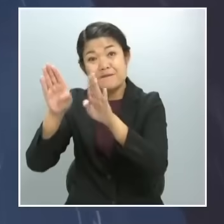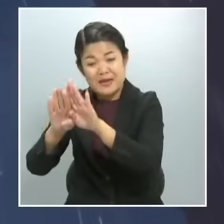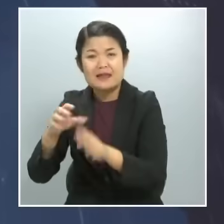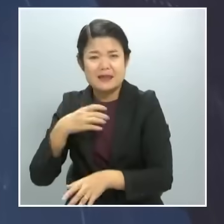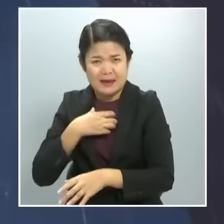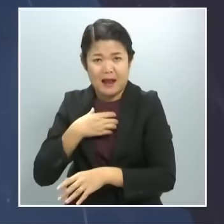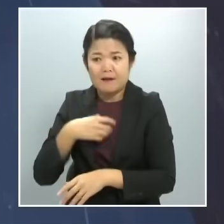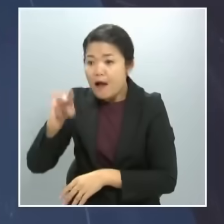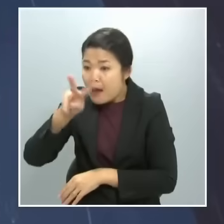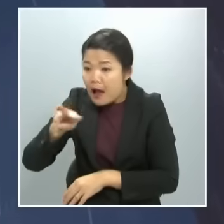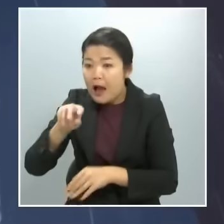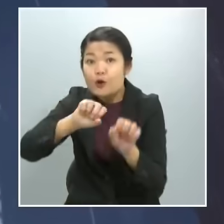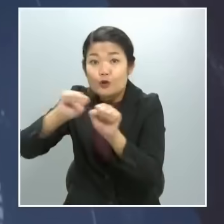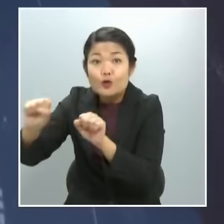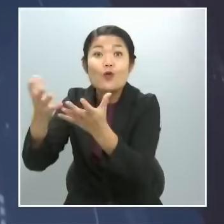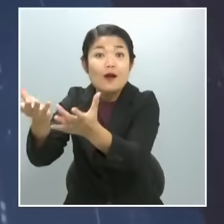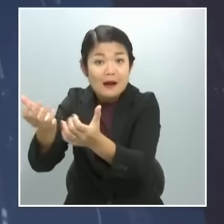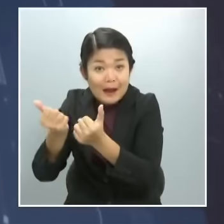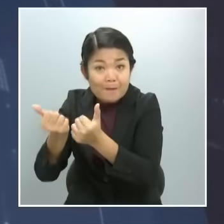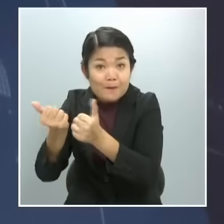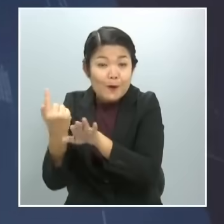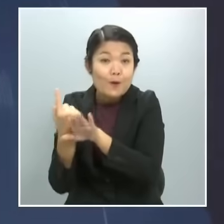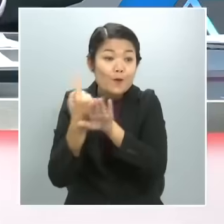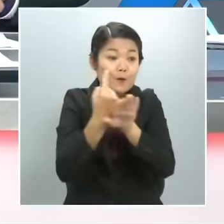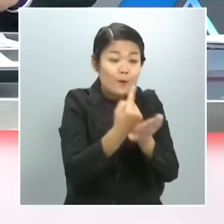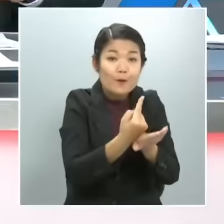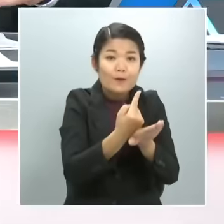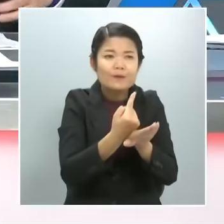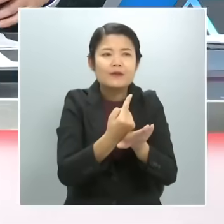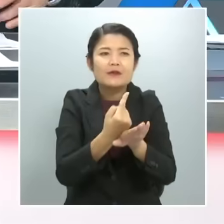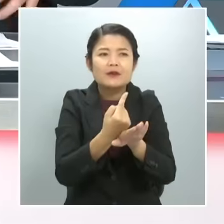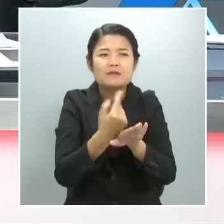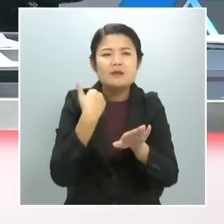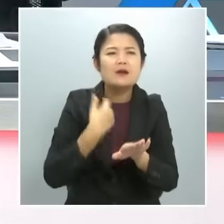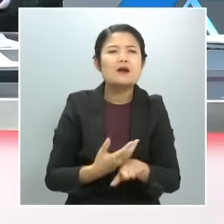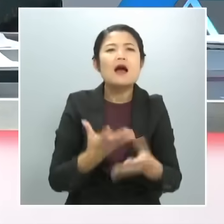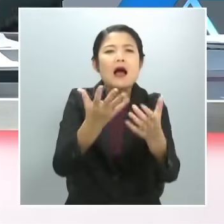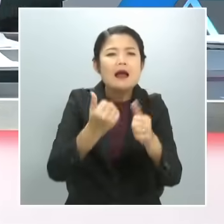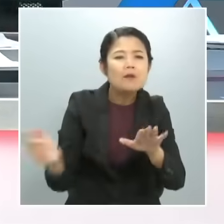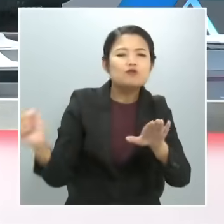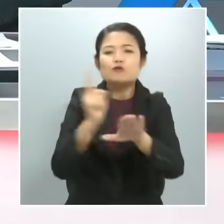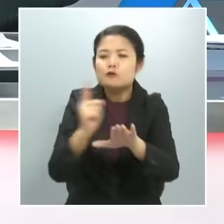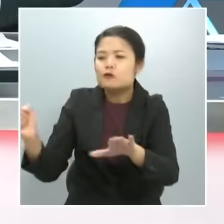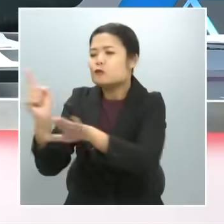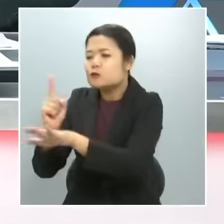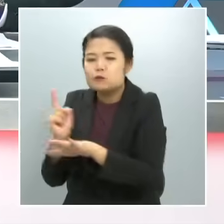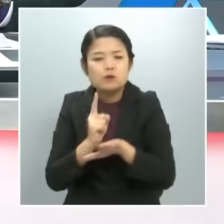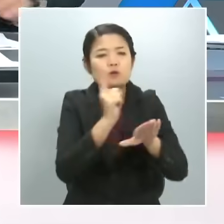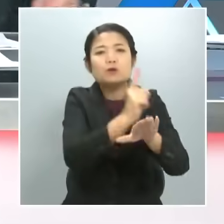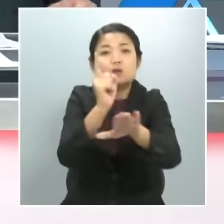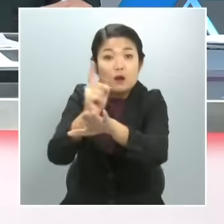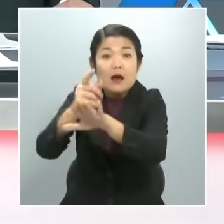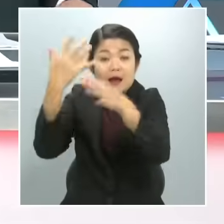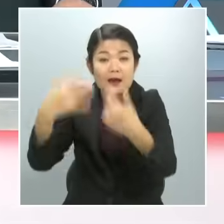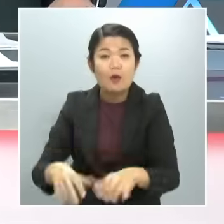เลยหารถตู้เนี่ยไปรับเด็กมานะฮะรถตู้คันนี้เป็นเหมือนกับรถตู้วินนะคุณผู้ชมครับก็จะมีการรับคนนนนคนนี้คนนั้นขึ้นรถมามารถตู้เนี่ยรับเด็กมานะฮะจาก